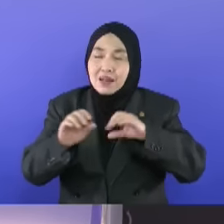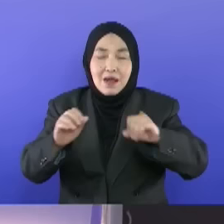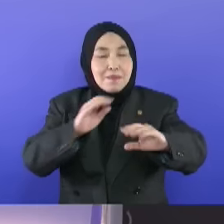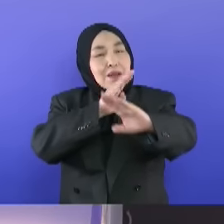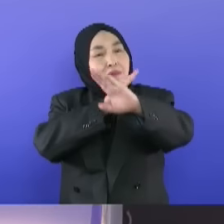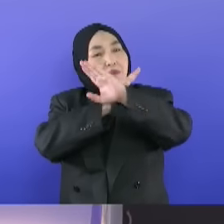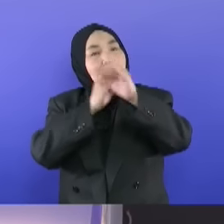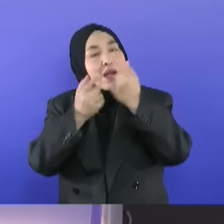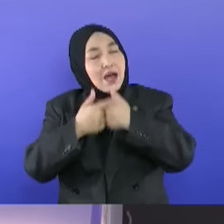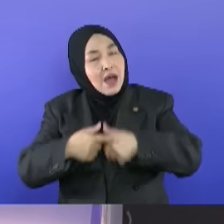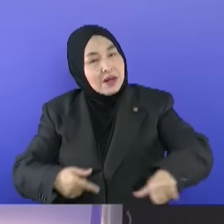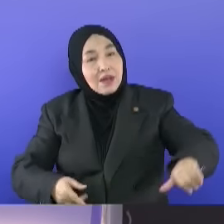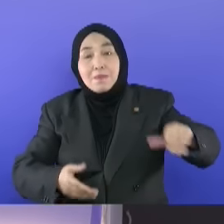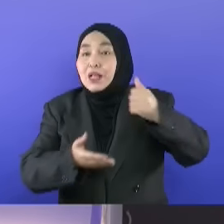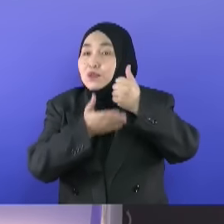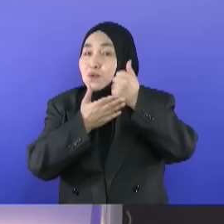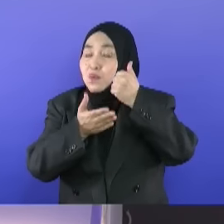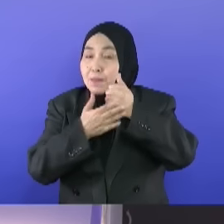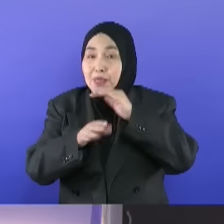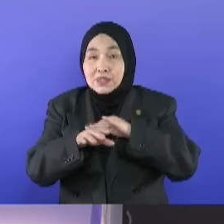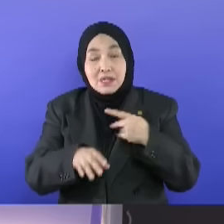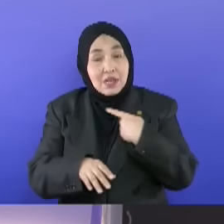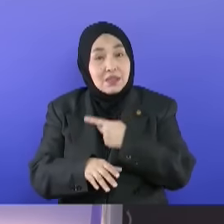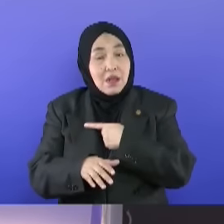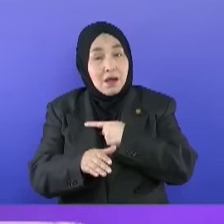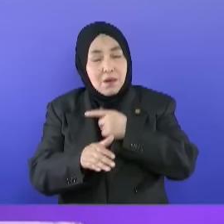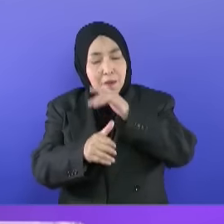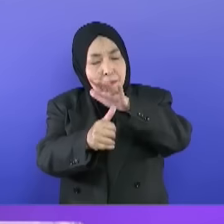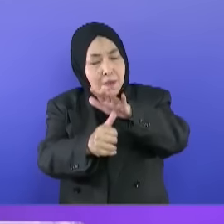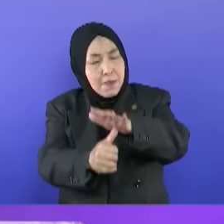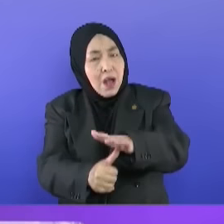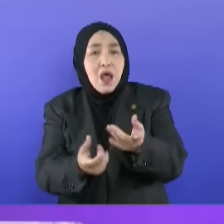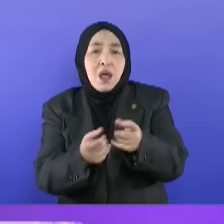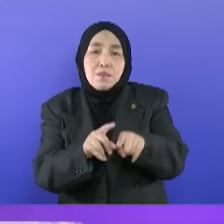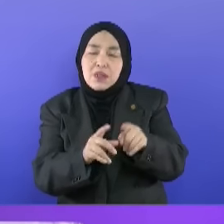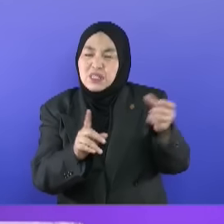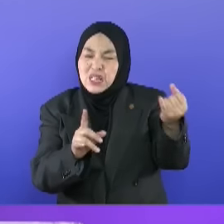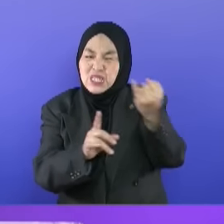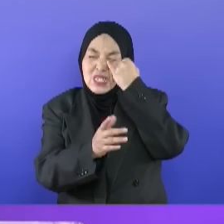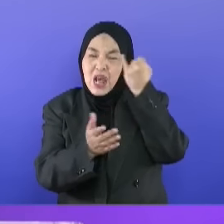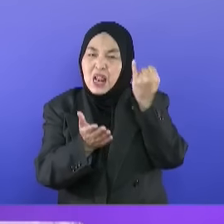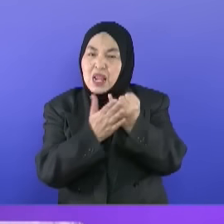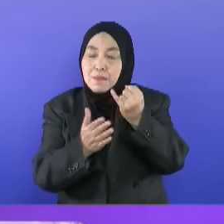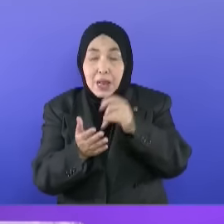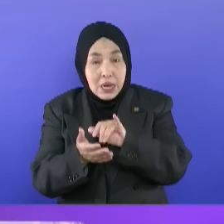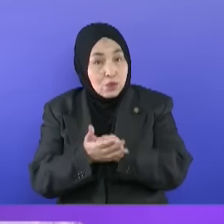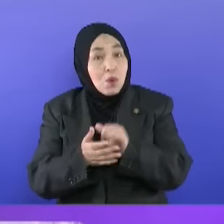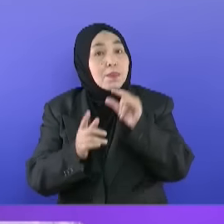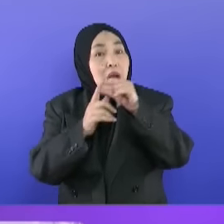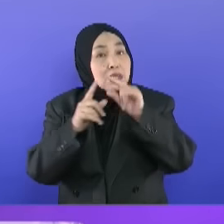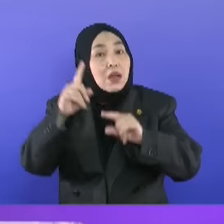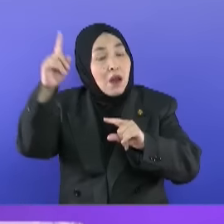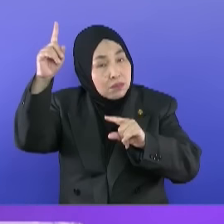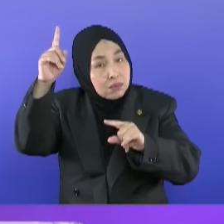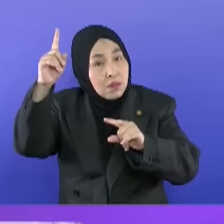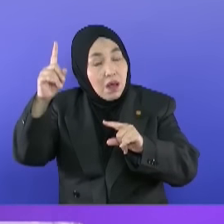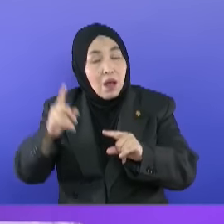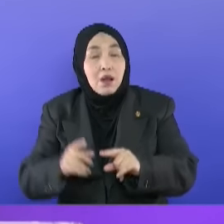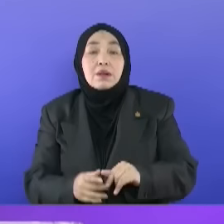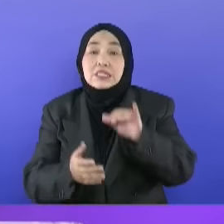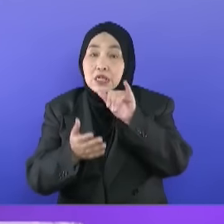daripada Allah, tidak ada bantuan ketika kita ditekan ataupun berlaku kezaliman. Itu adalah perkataan Allah. Ma laka